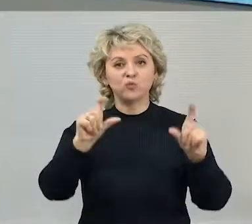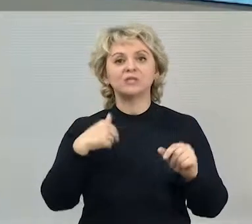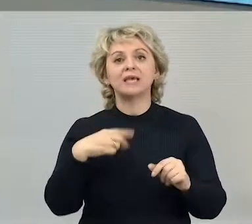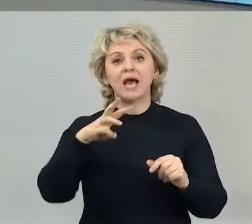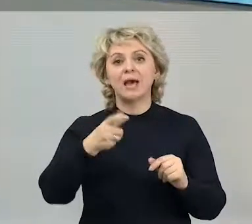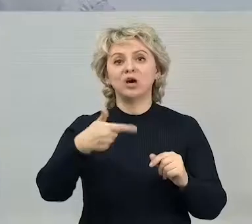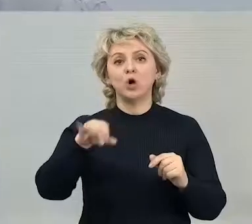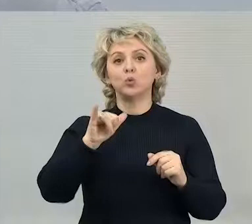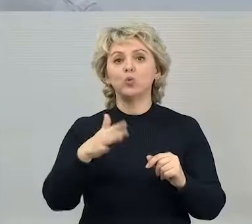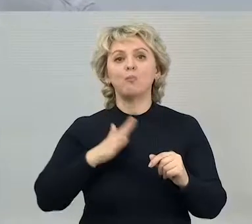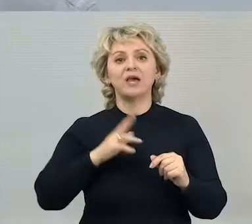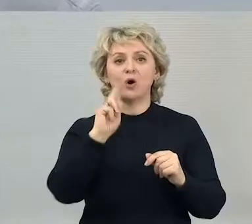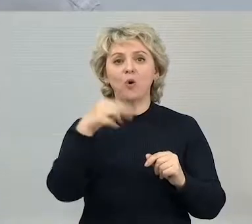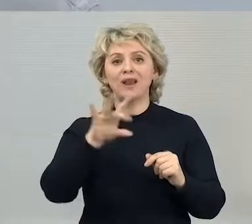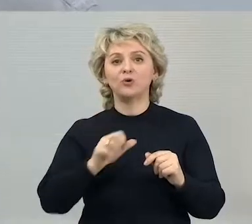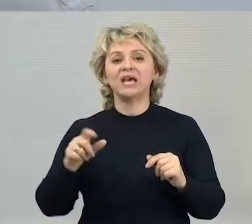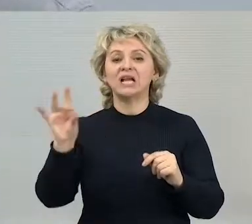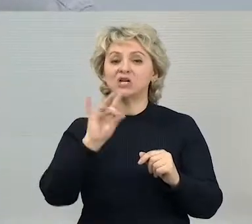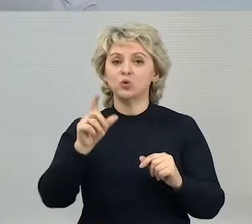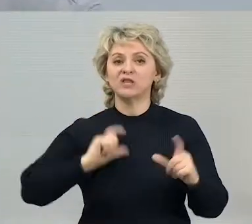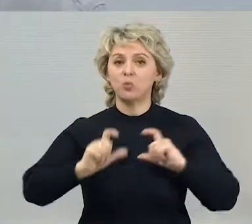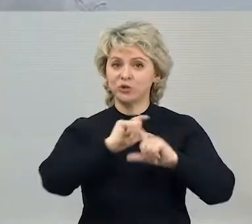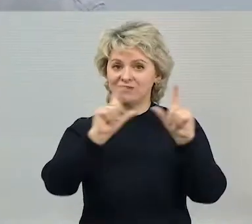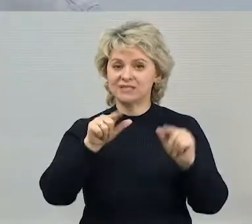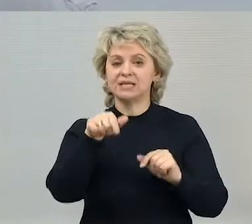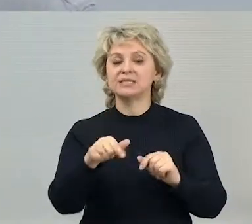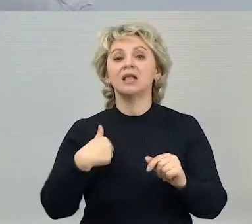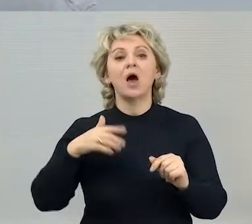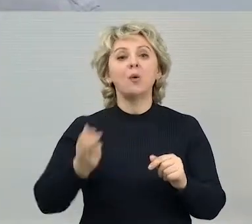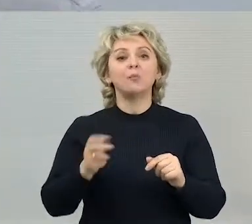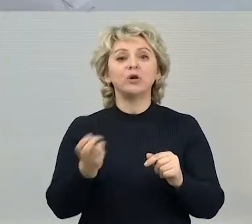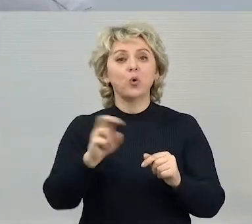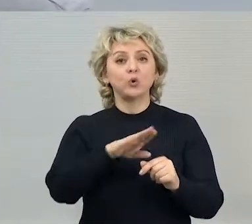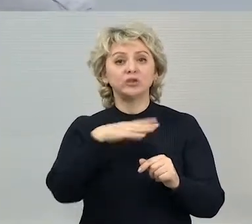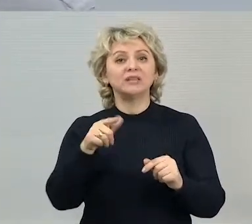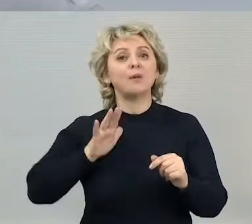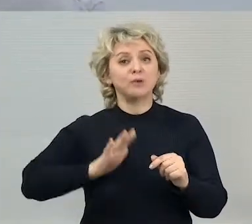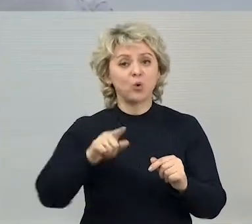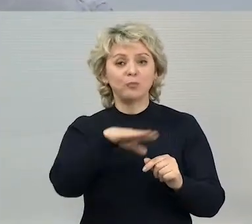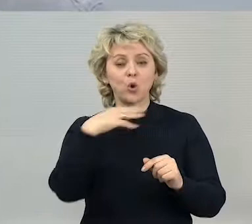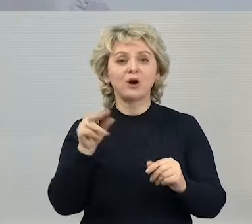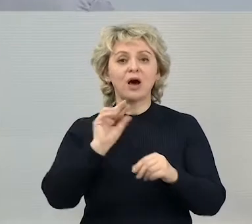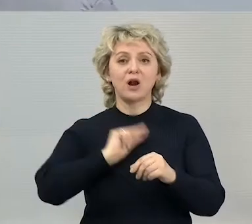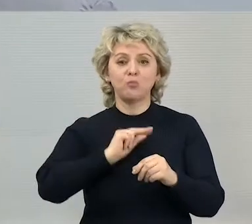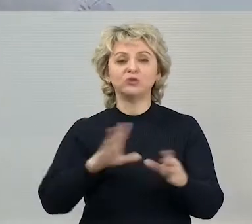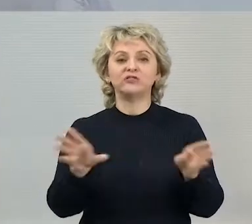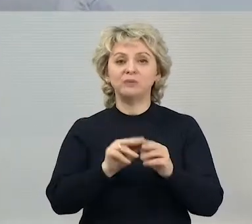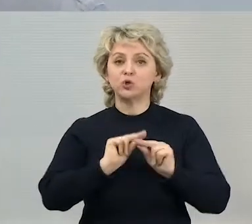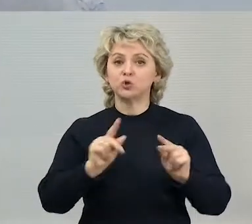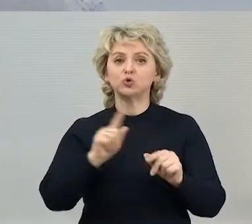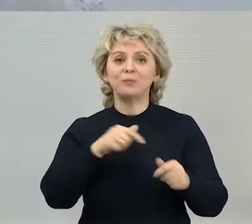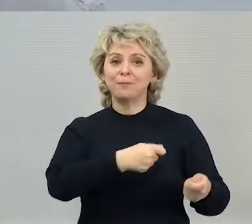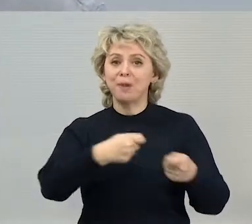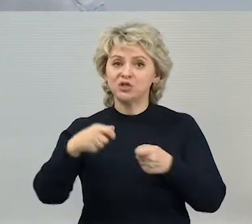МГУ преподаю, мои коллеги в Ростовском университете преподают, нам приходит сейчас очень много работы с учителями, чтобы как-то быстро их